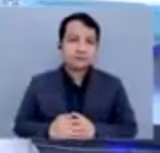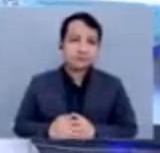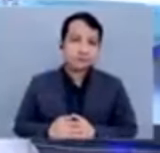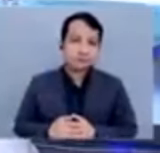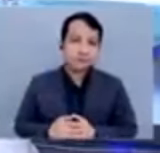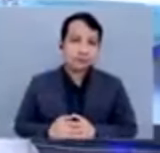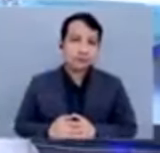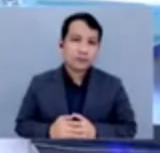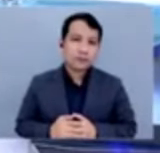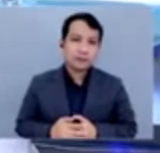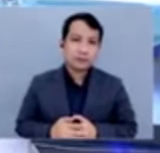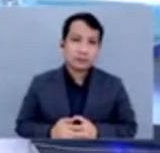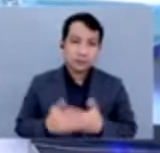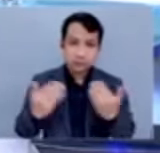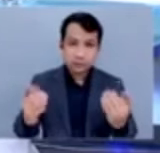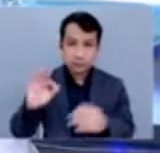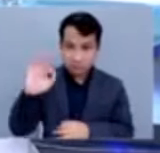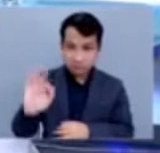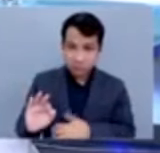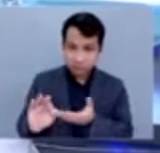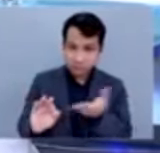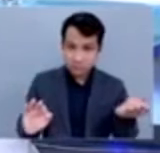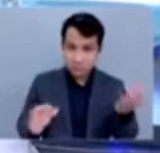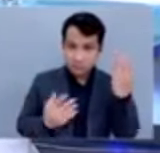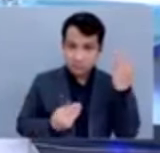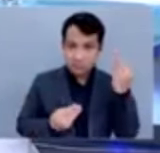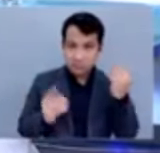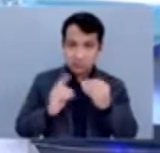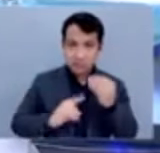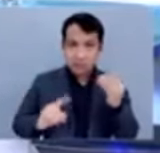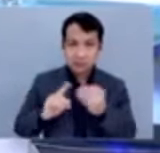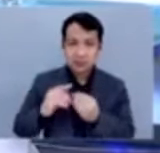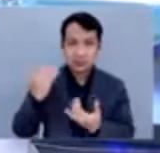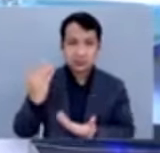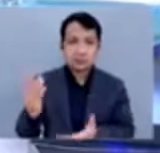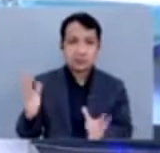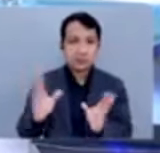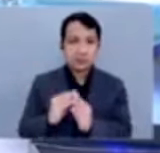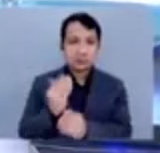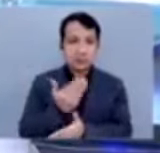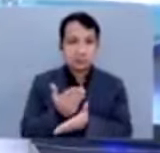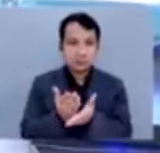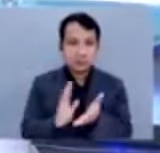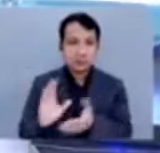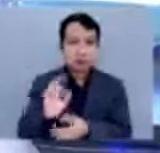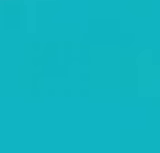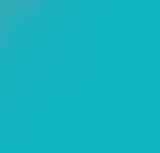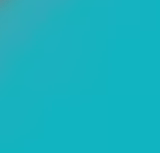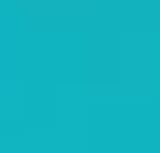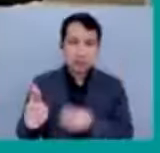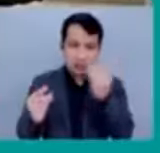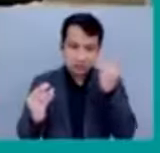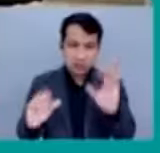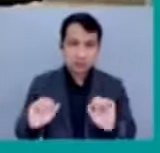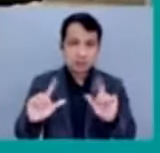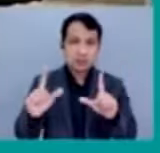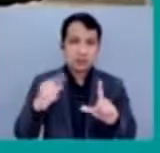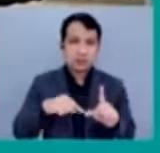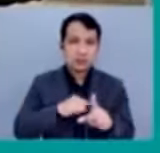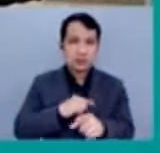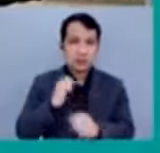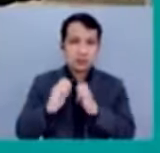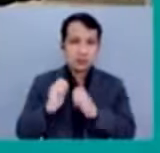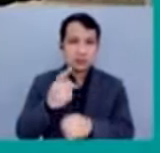At dahil Biyernes na, mga kapatid, kamustahin naman natin ngayon ang lagay ng trapiko sa ilang bahagi ng Metro Manila. At live mula sa EDSA Kamuning,